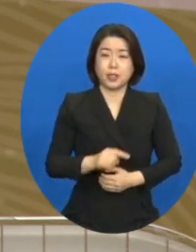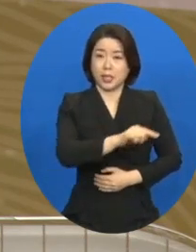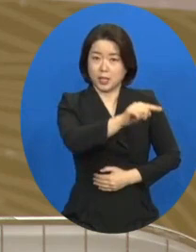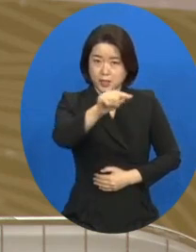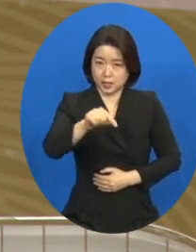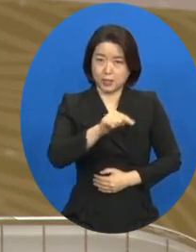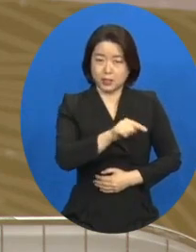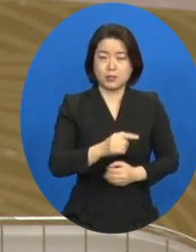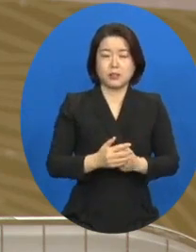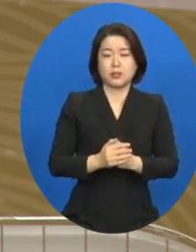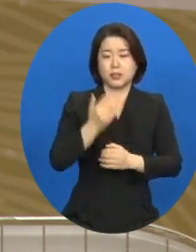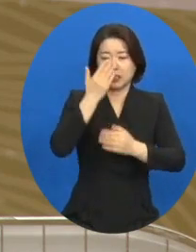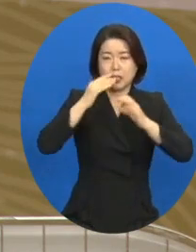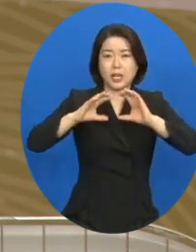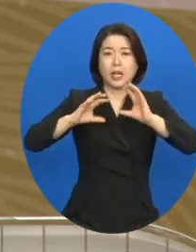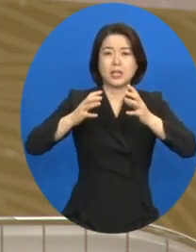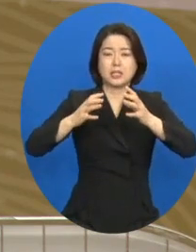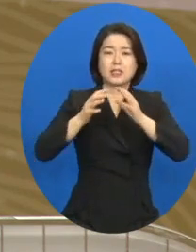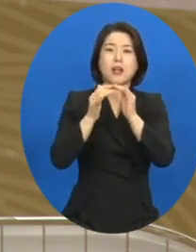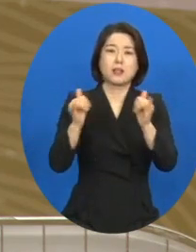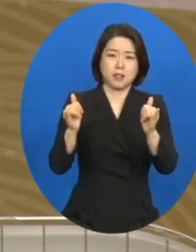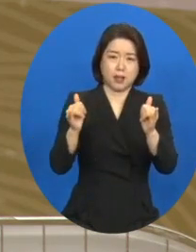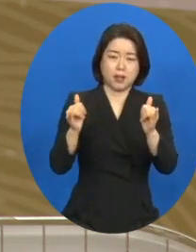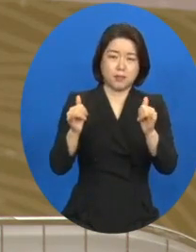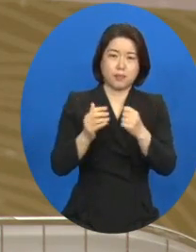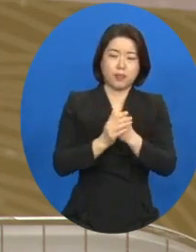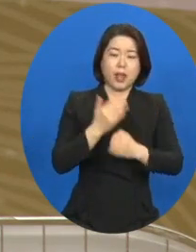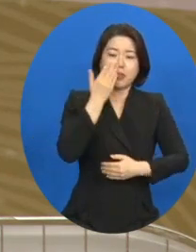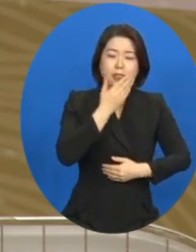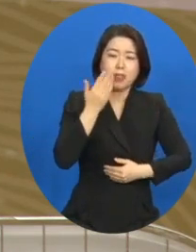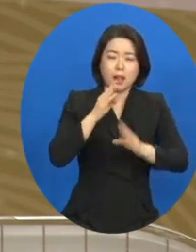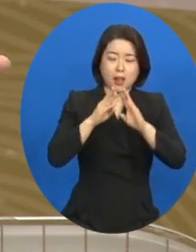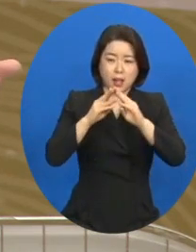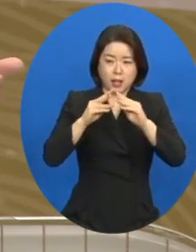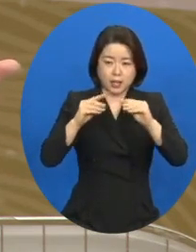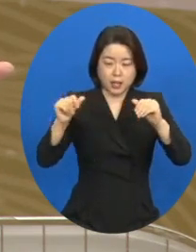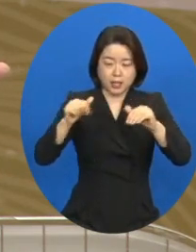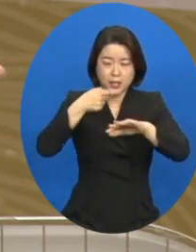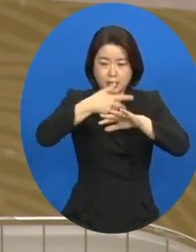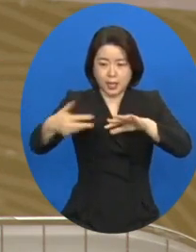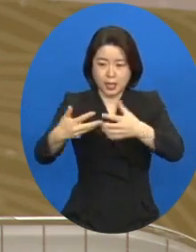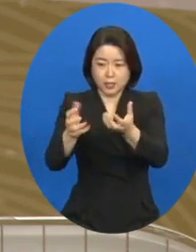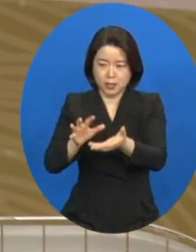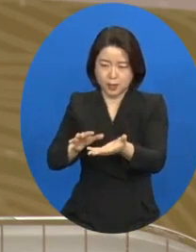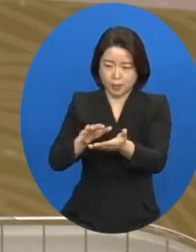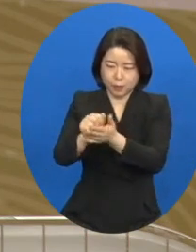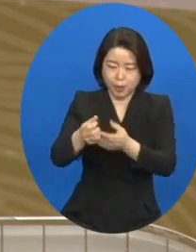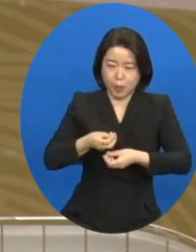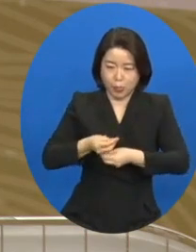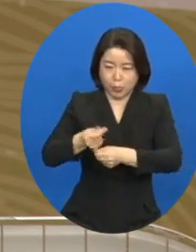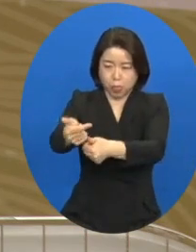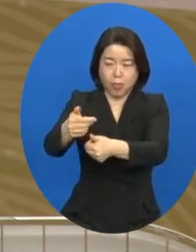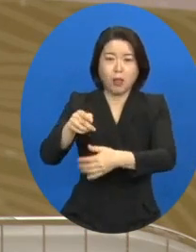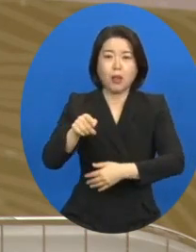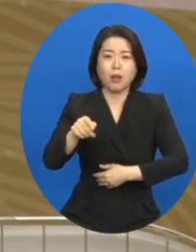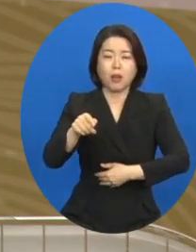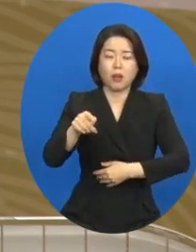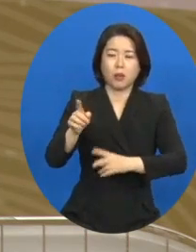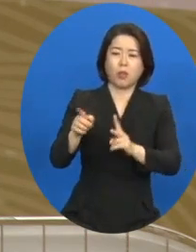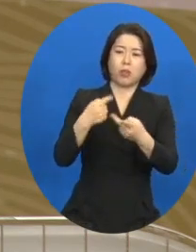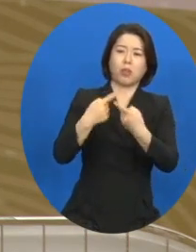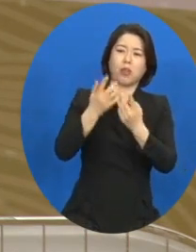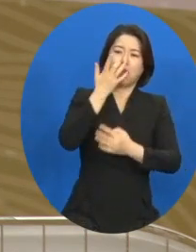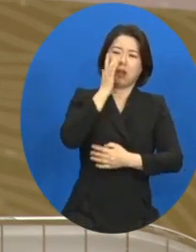그들은 이스라엘 백성들은 가나안 족속을 다 진멸하라. 그잘 이해할 수 없어